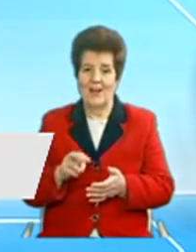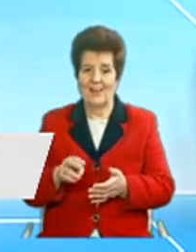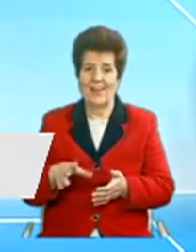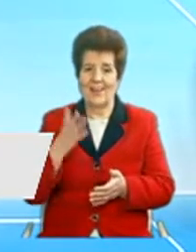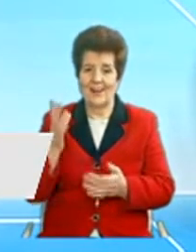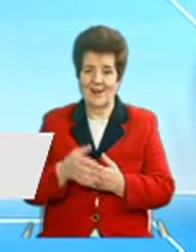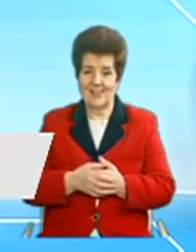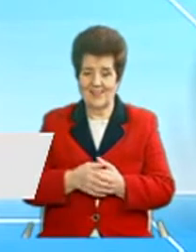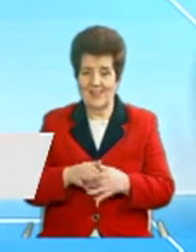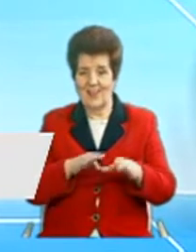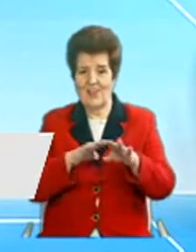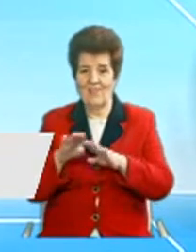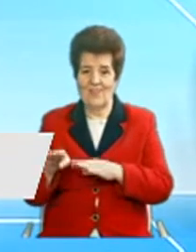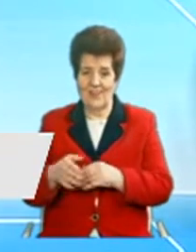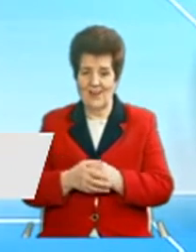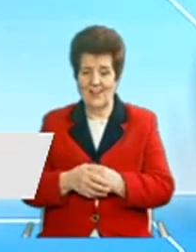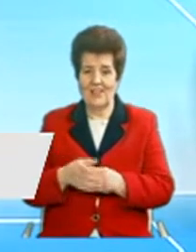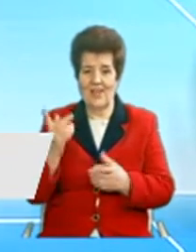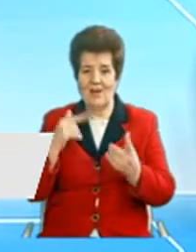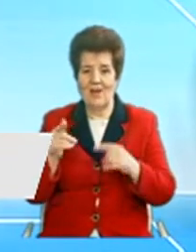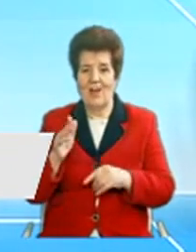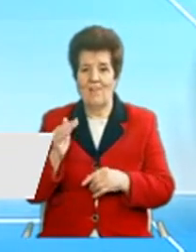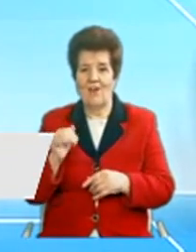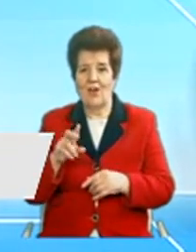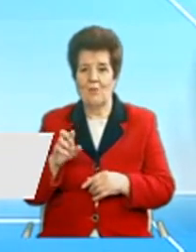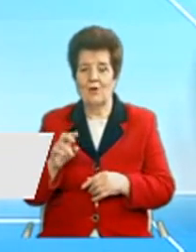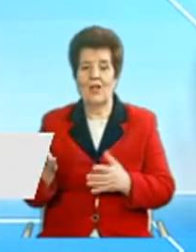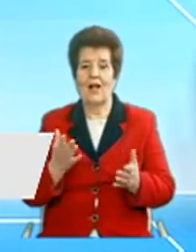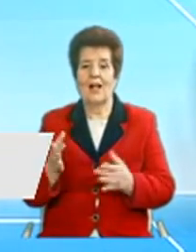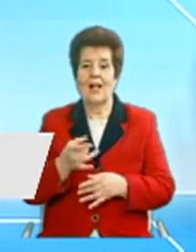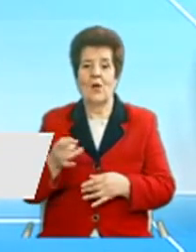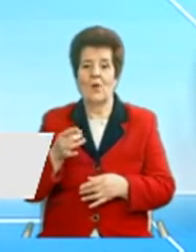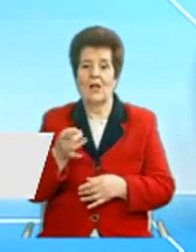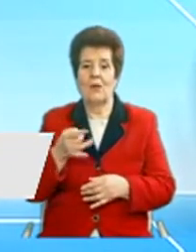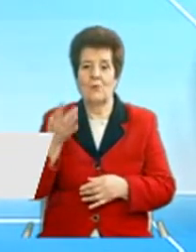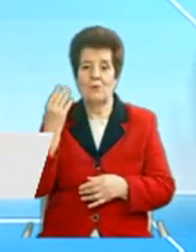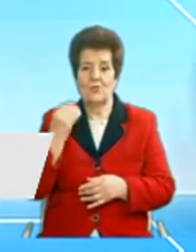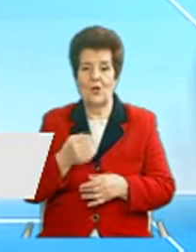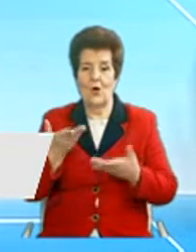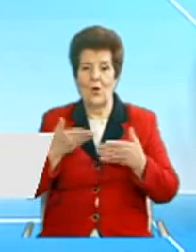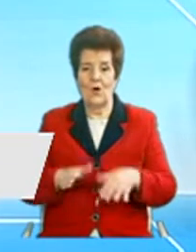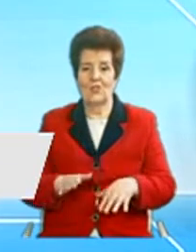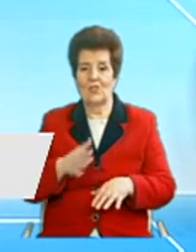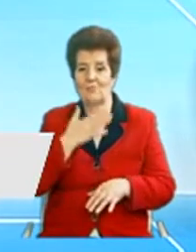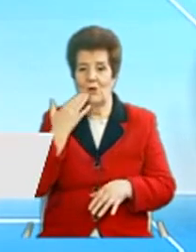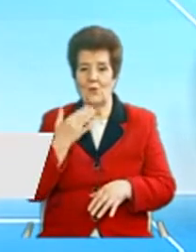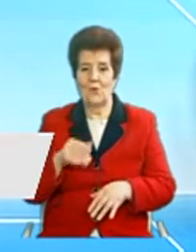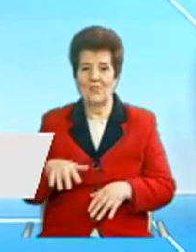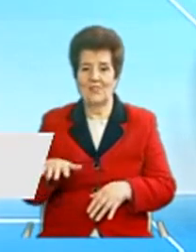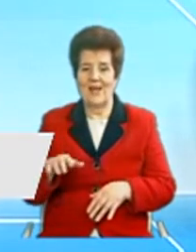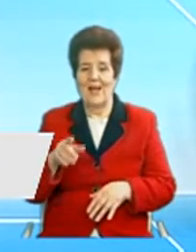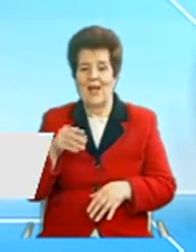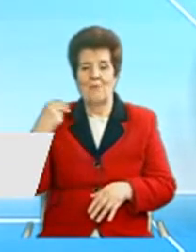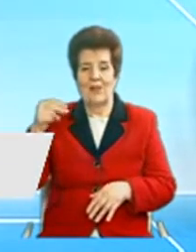la un nivel de fabulă, să zic așa, din care raion al Republicii Moldova sunt originari cei mai mulți președinți pe care a